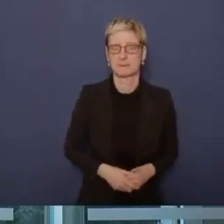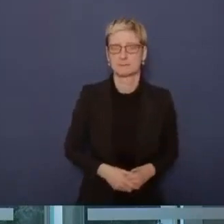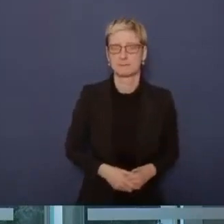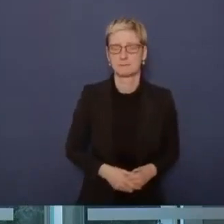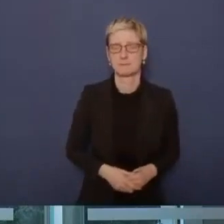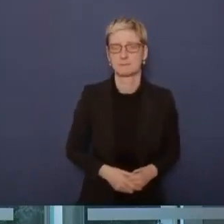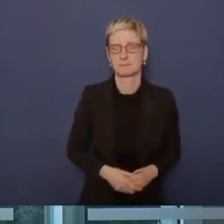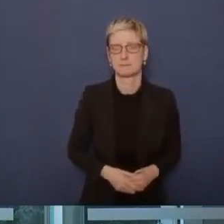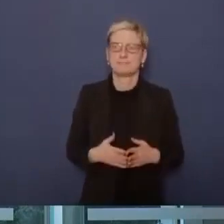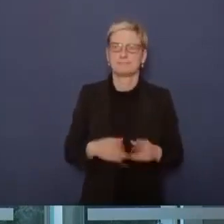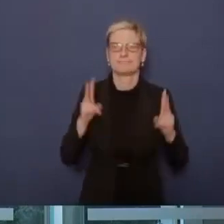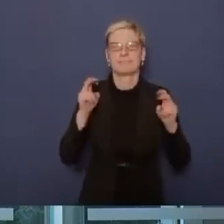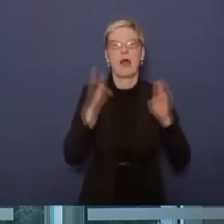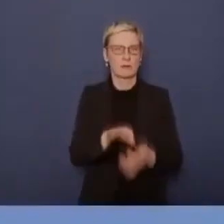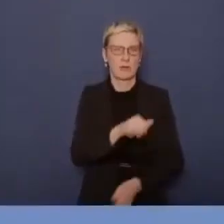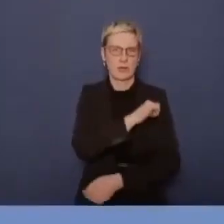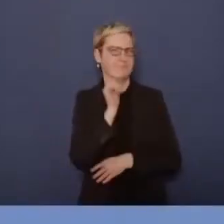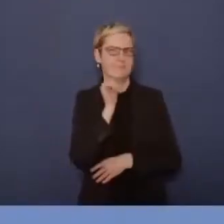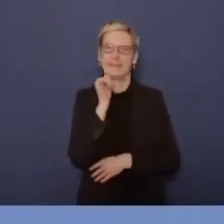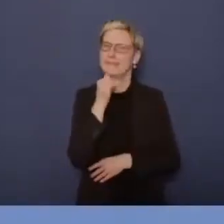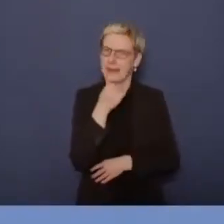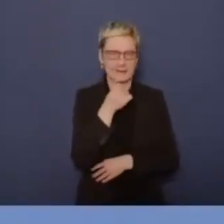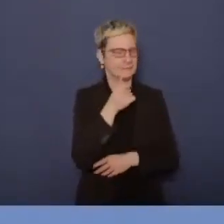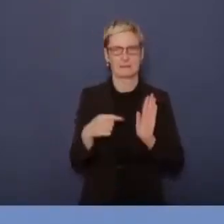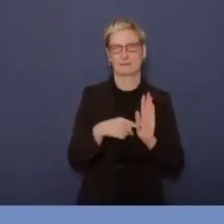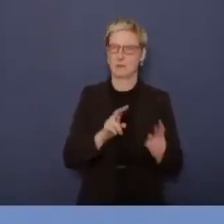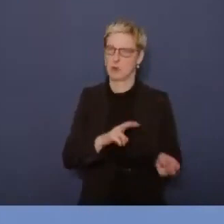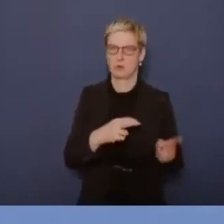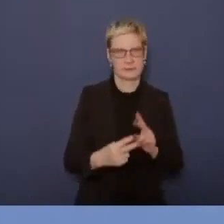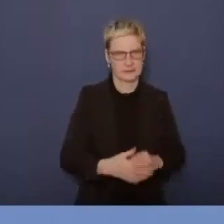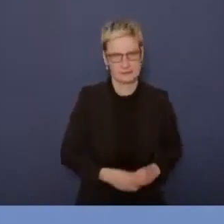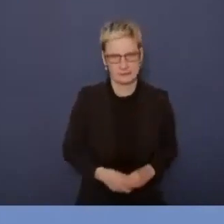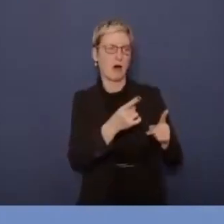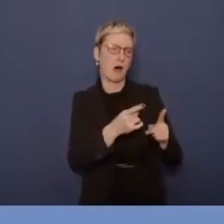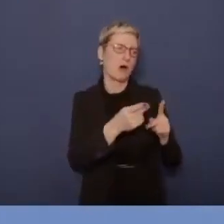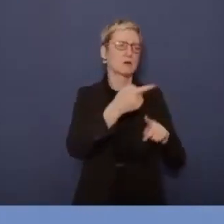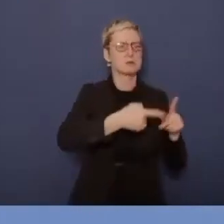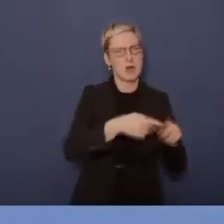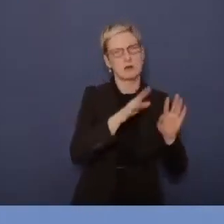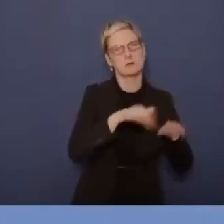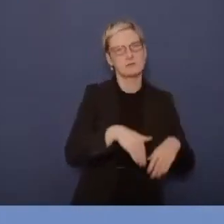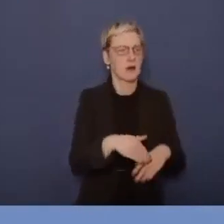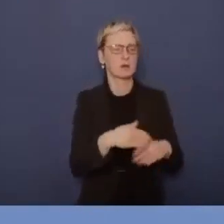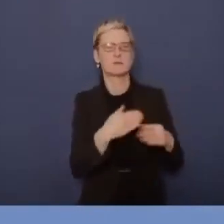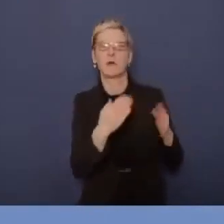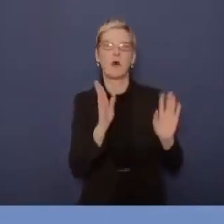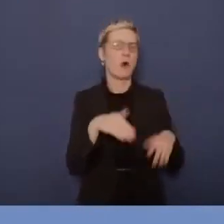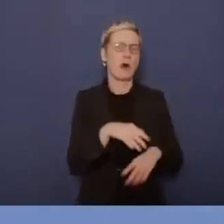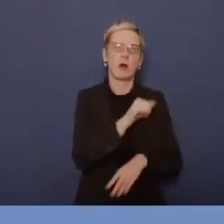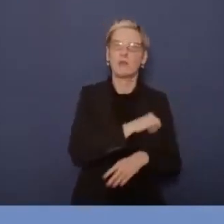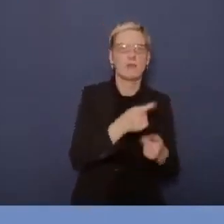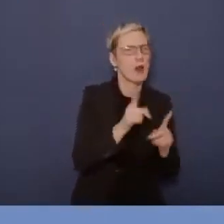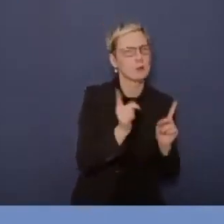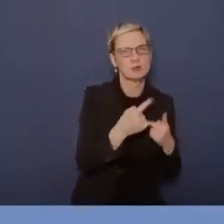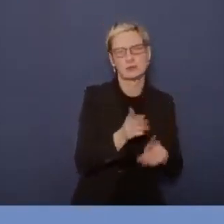was ich, was die, also also, und ich hatte es ja auch eben schon ausgeführt, und dazu fehlt übrigens